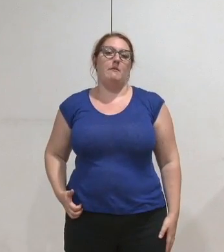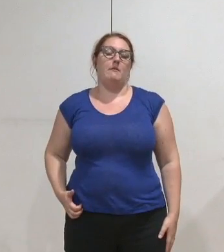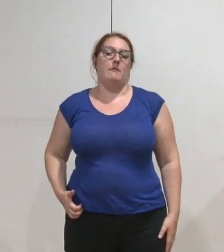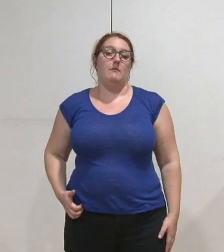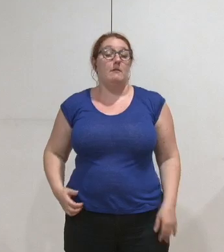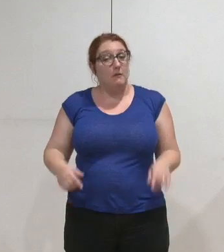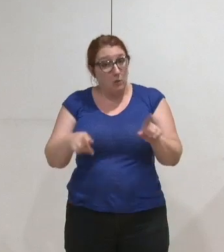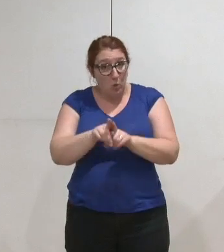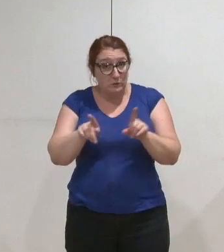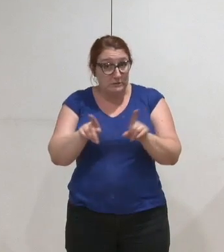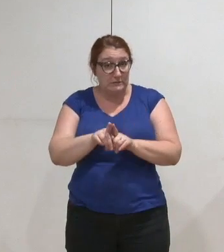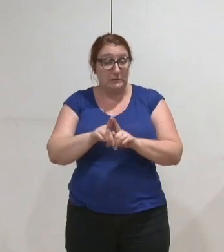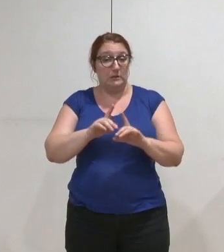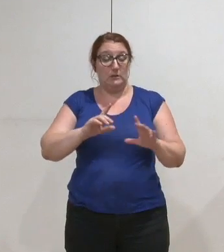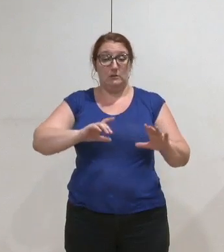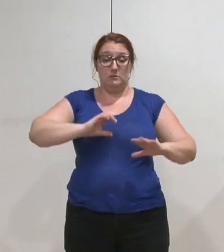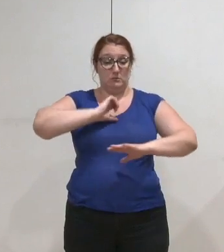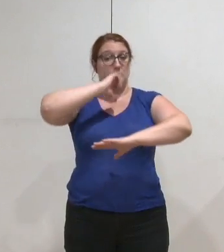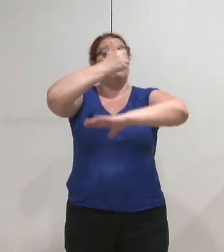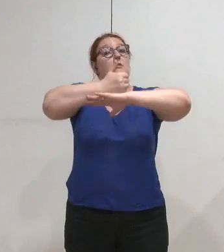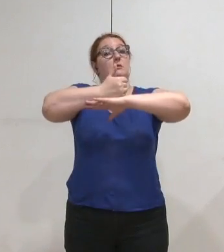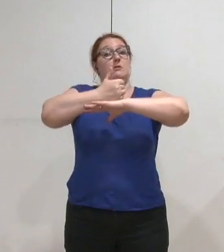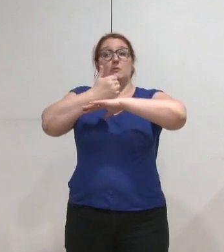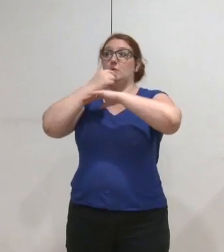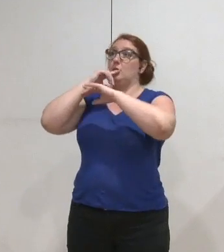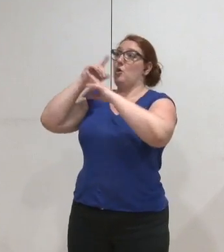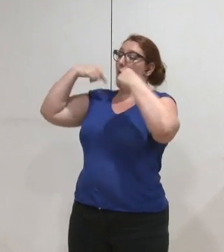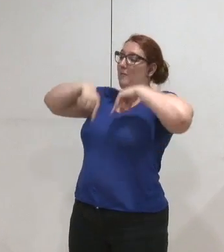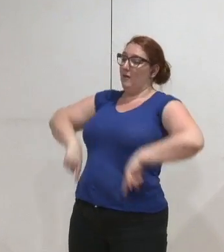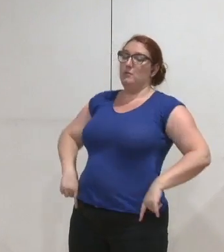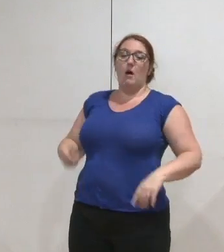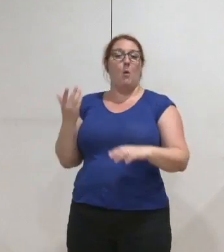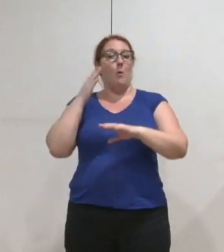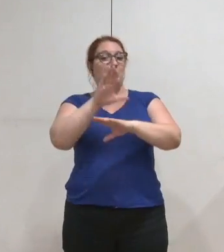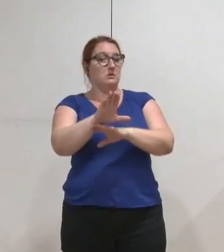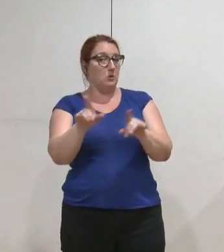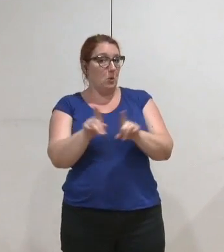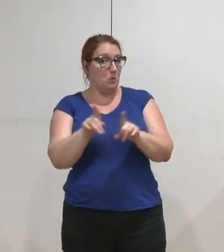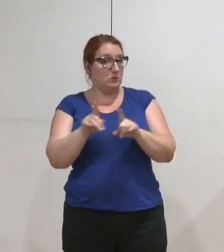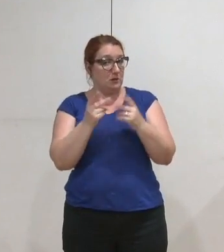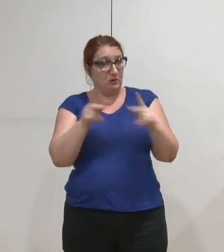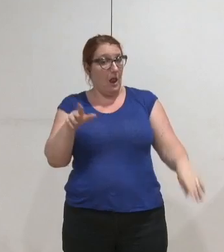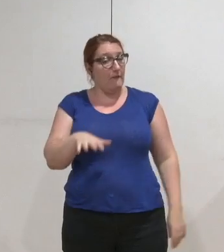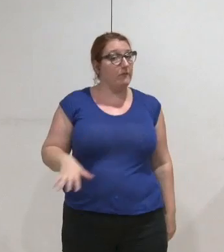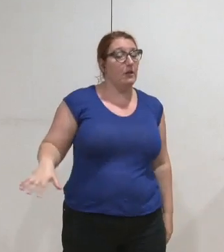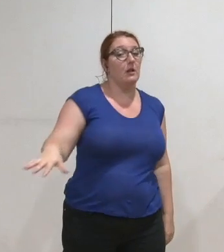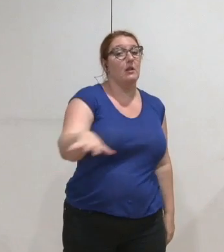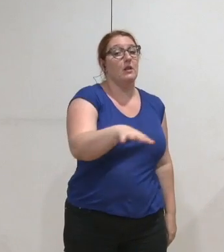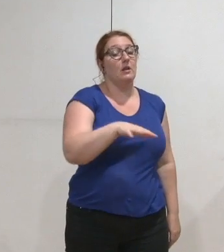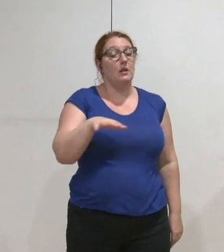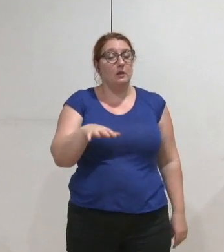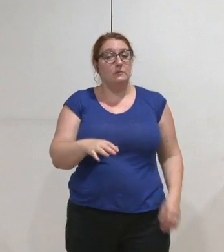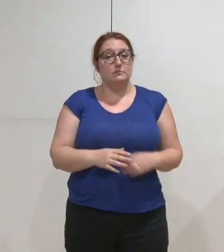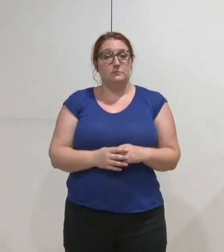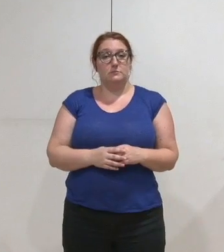aussi que représentant de l'État à certains égards dans cette ville et vous avez